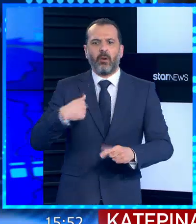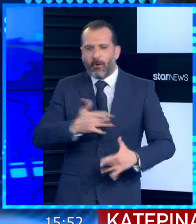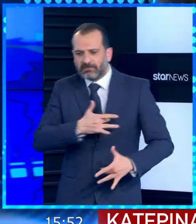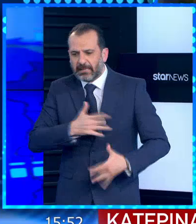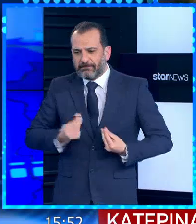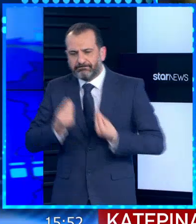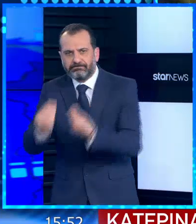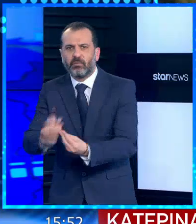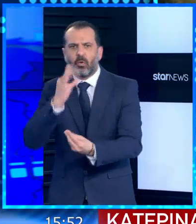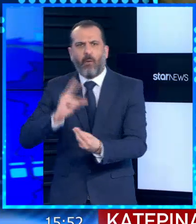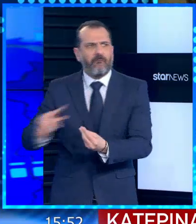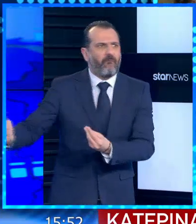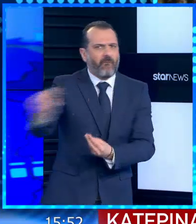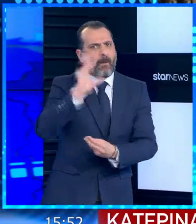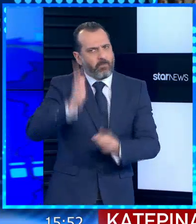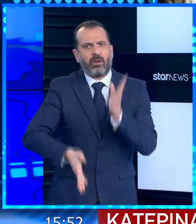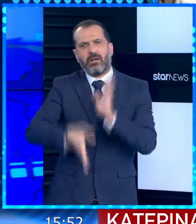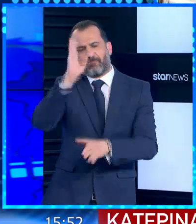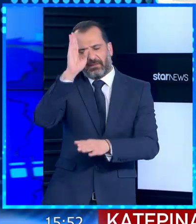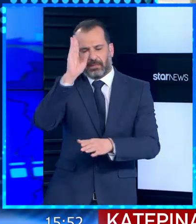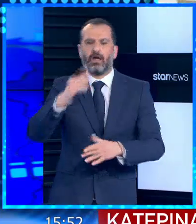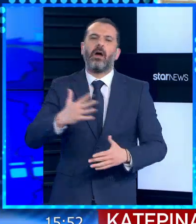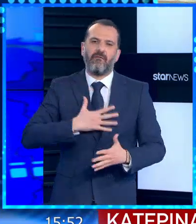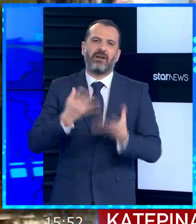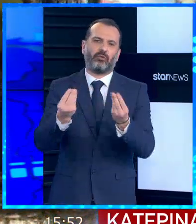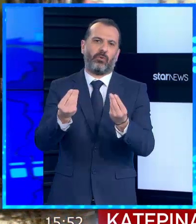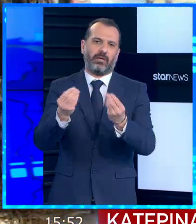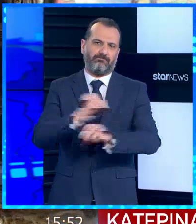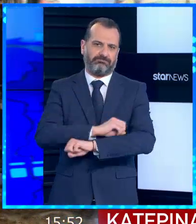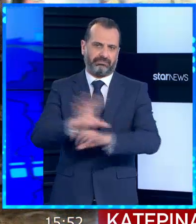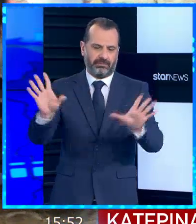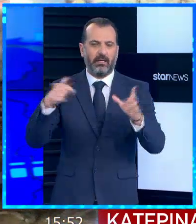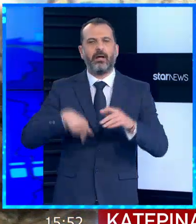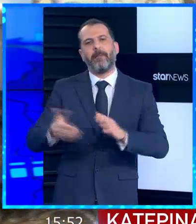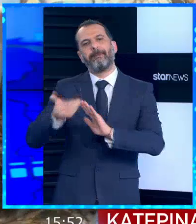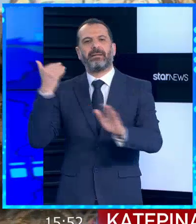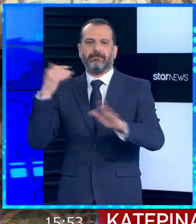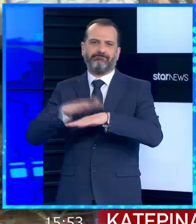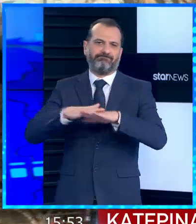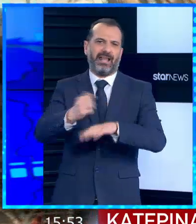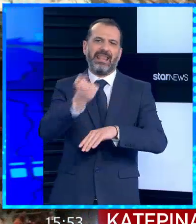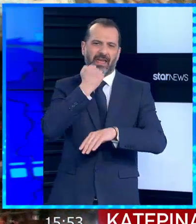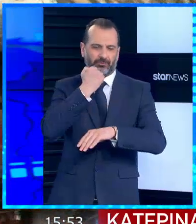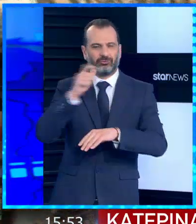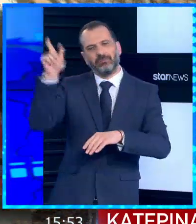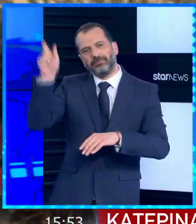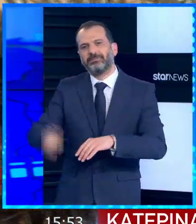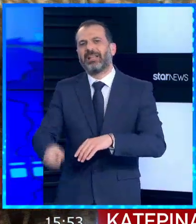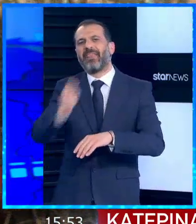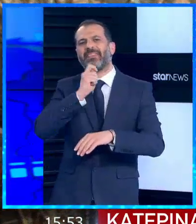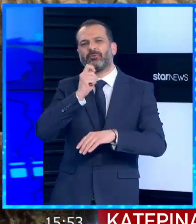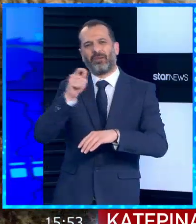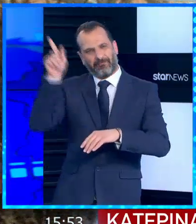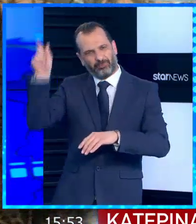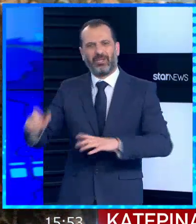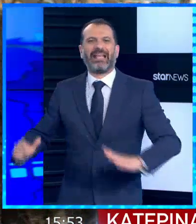θα μπορούσα εγώ να είμαι στη θέση τους. Κατερίνα, να σε ευχαριστήσω πάρα πολύ. Αφού διορθώσαμε, κυρίες και κύριοι, και τη γραμμή μας με τον Αλέξανδρο Γίγο που είναι στην